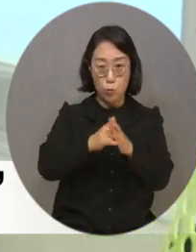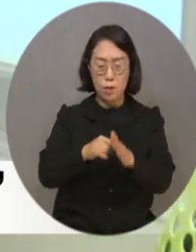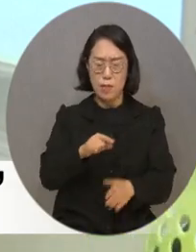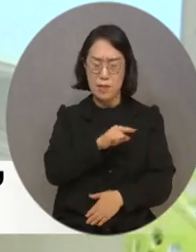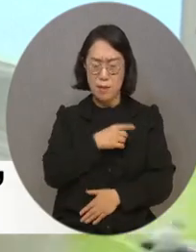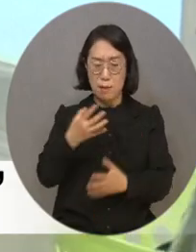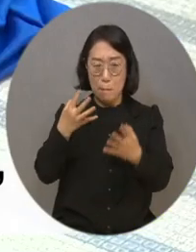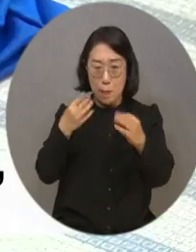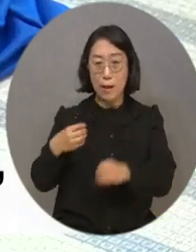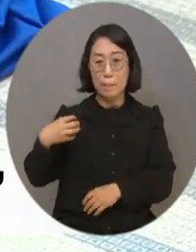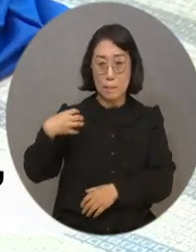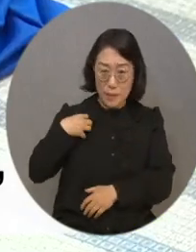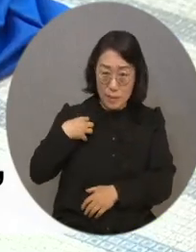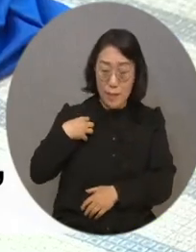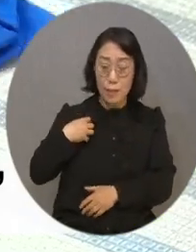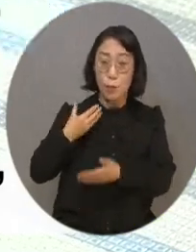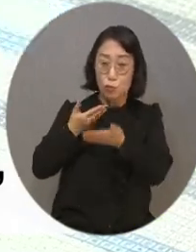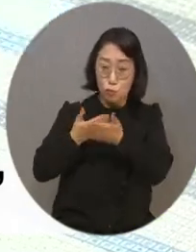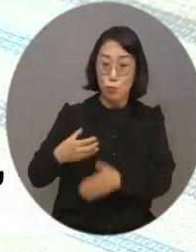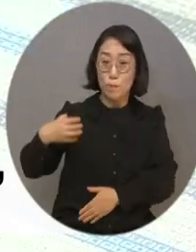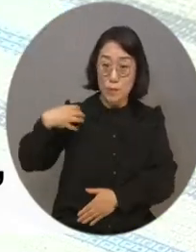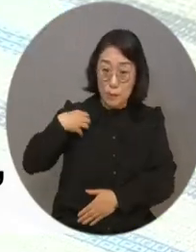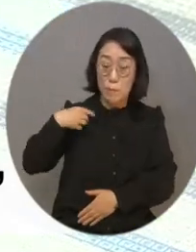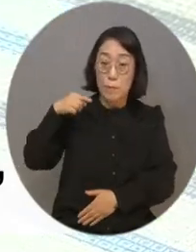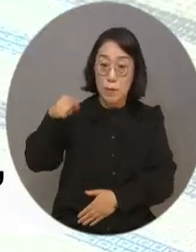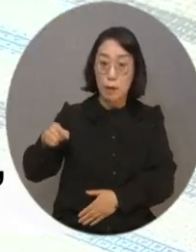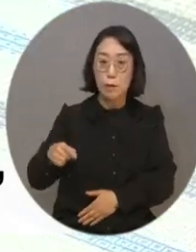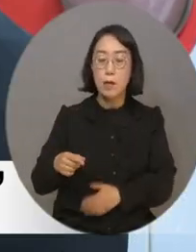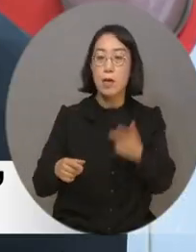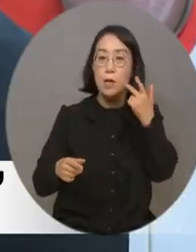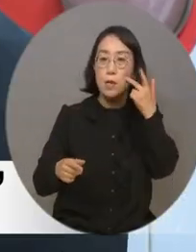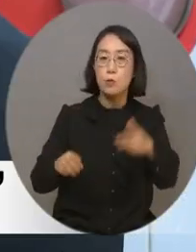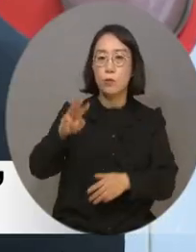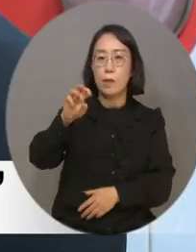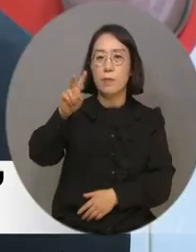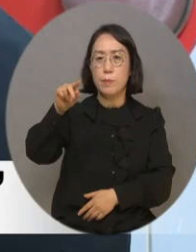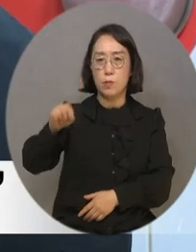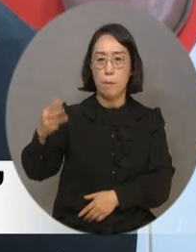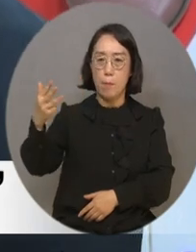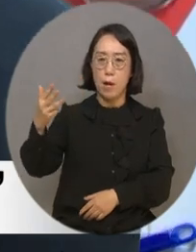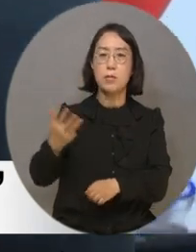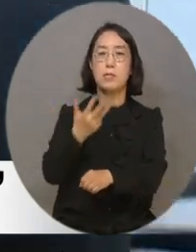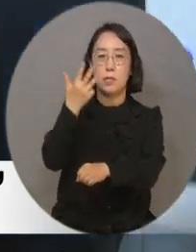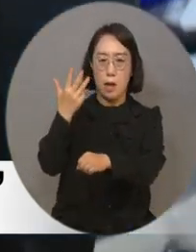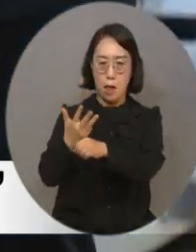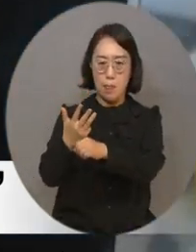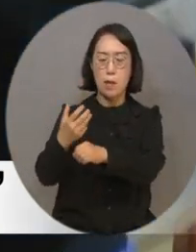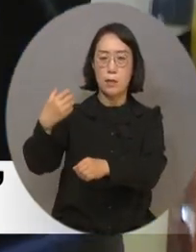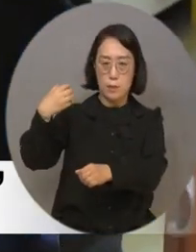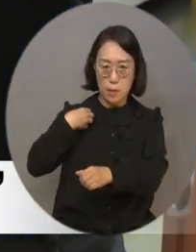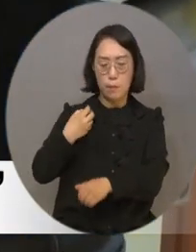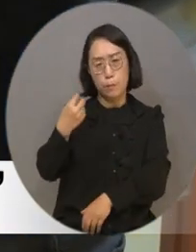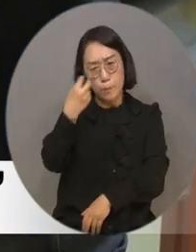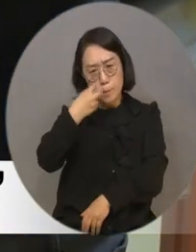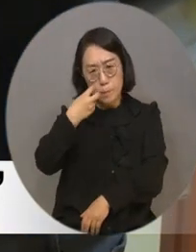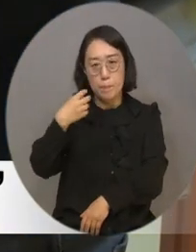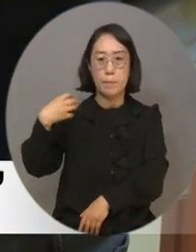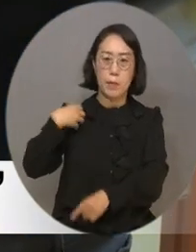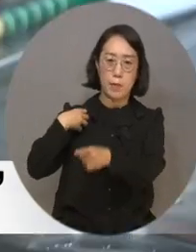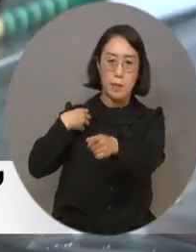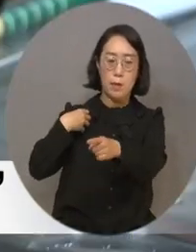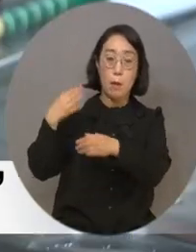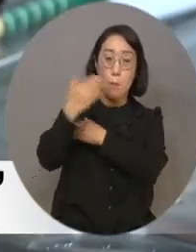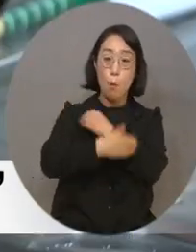가장 많이 돌보는 주 돌봄자인 경우는 주당 32.8시간을 돌봤습니다. 돌봄 대상 가족의 건강